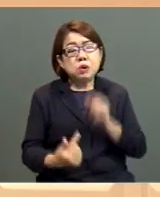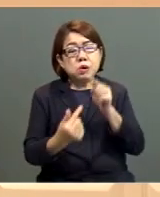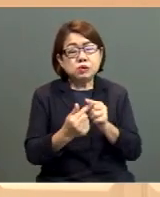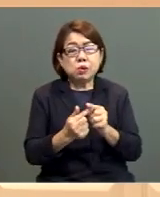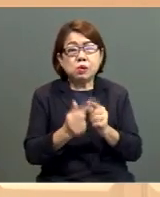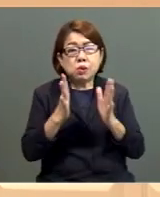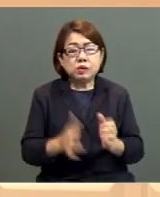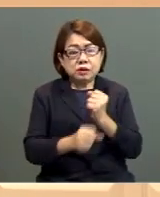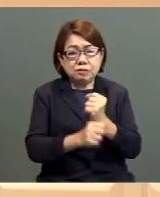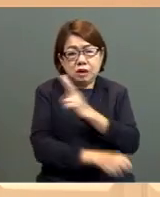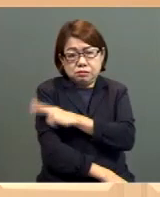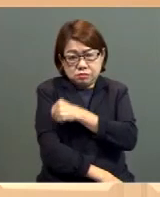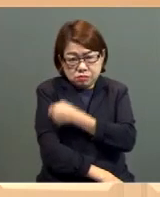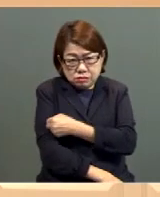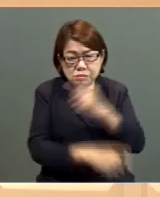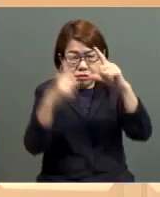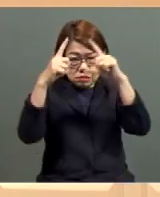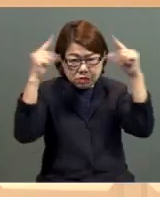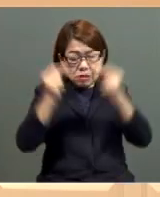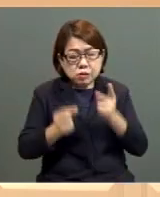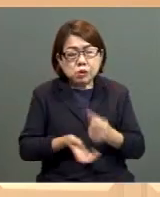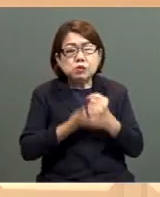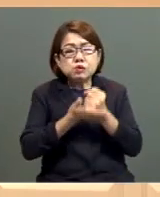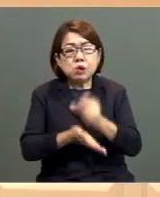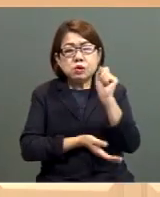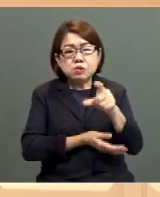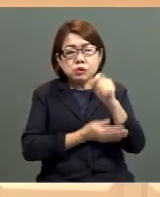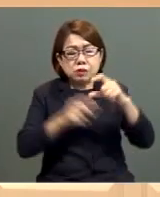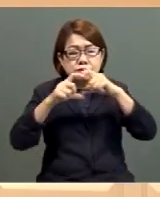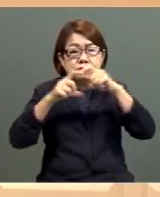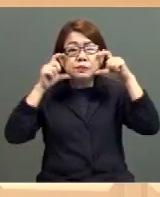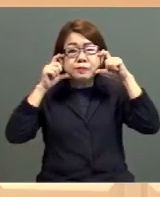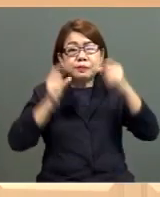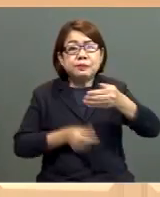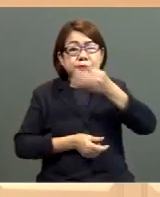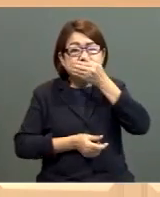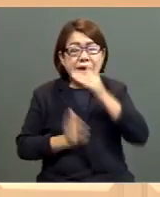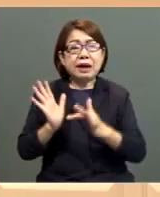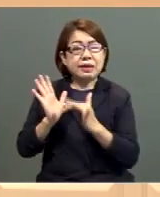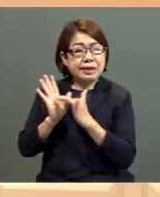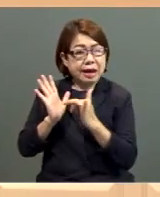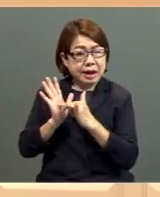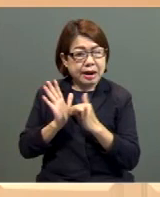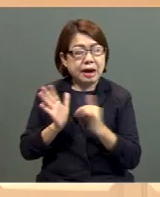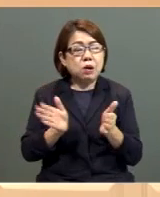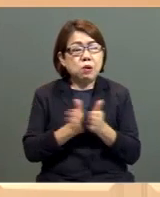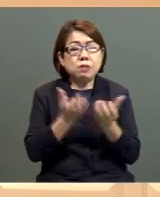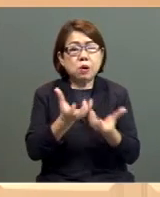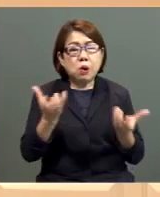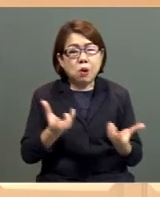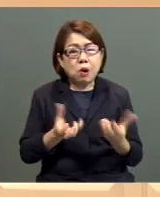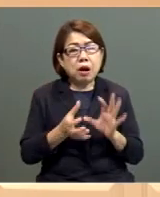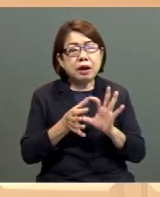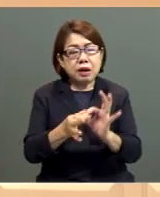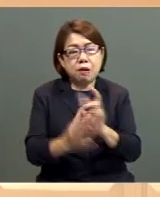ความเร่งด่วนในการสนับสนุนหน้ากากอนามัยเวชภัณฑ์และอุปกรณ์ทางการแพทย์อย่างทันการและทั่วถึ